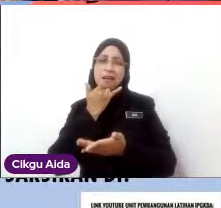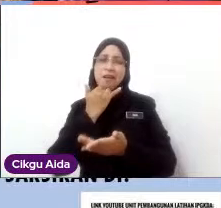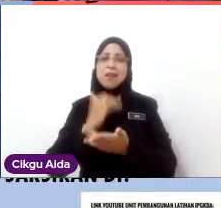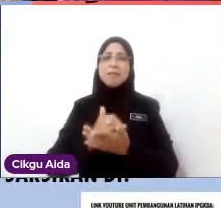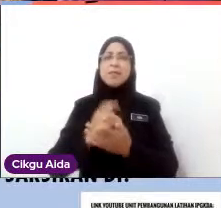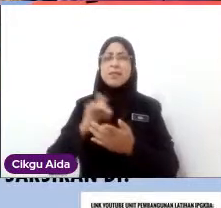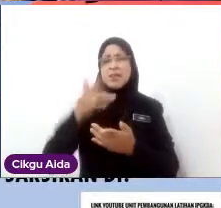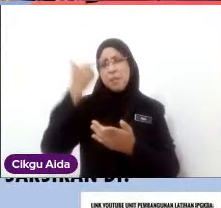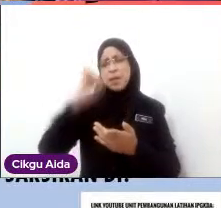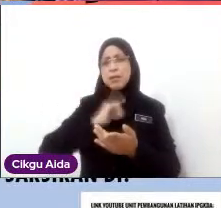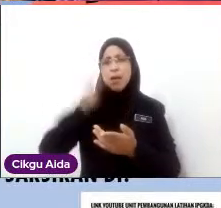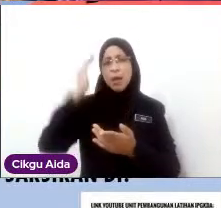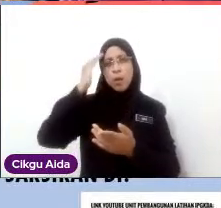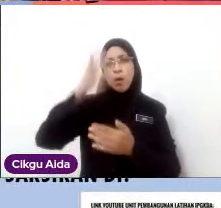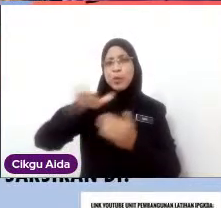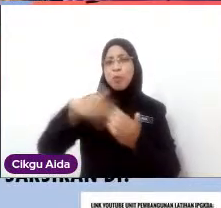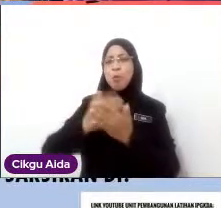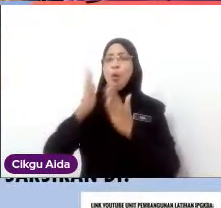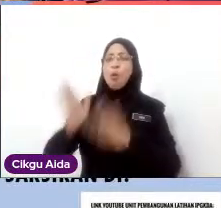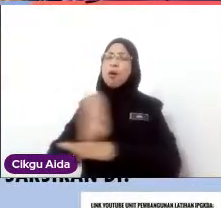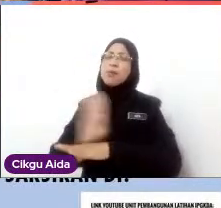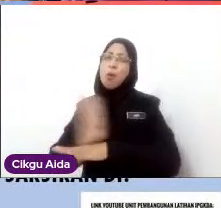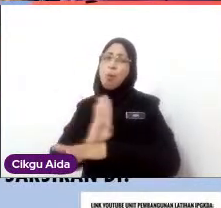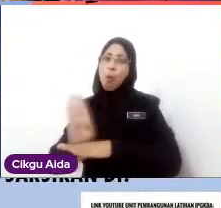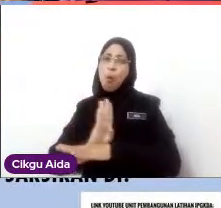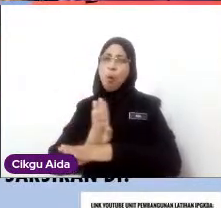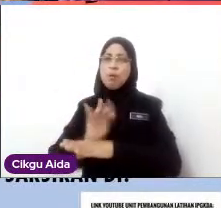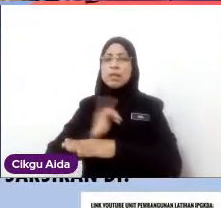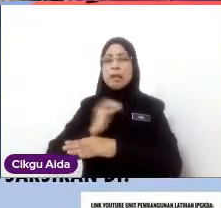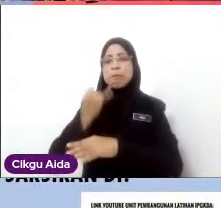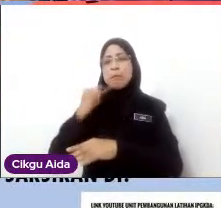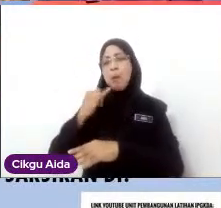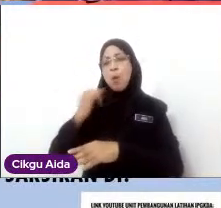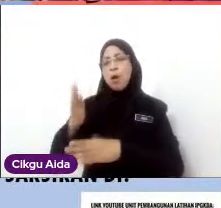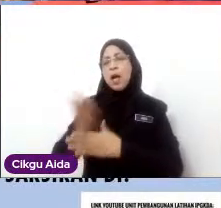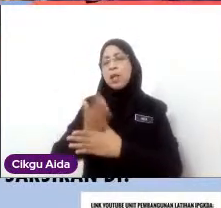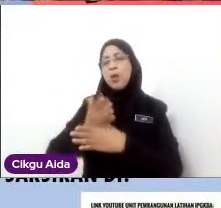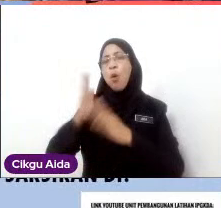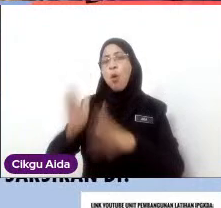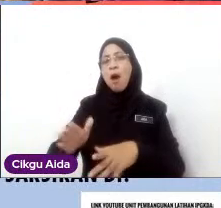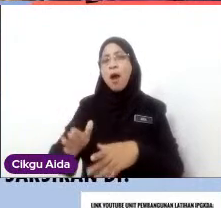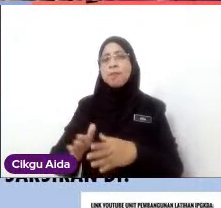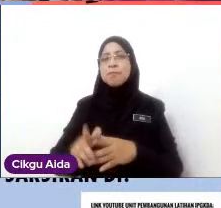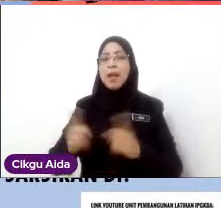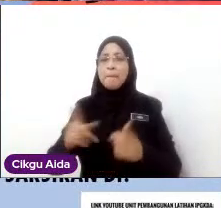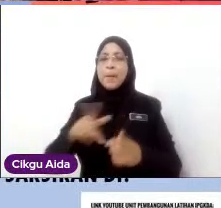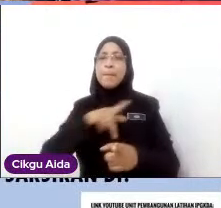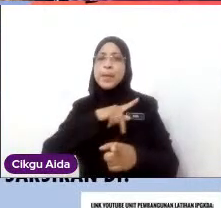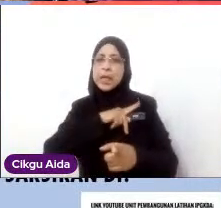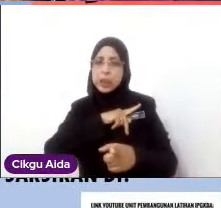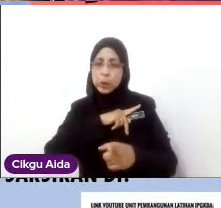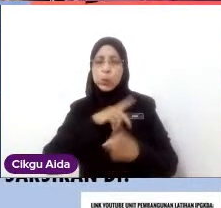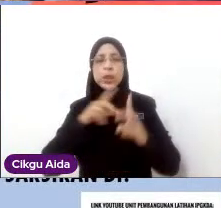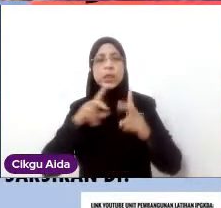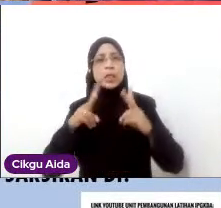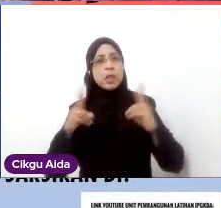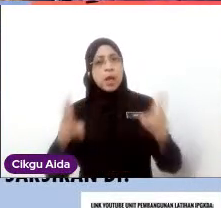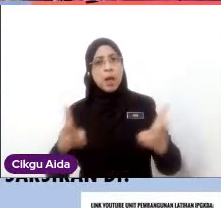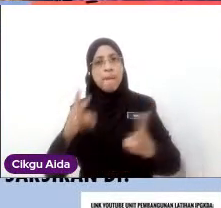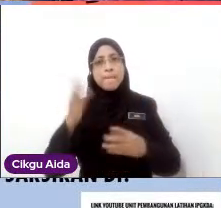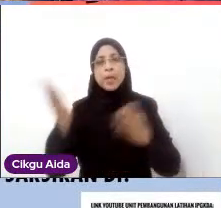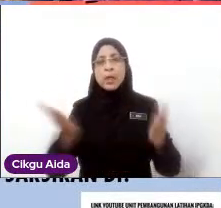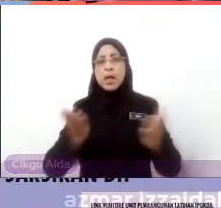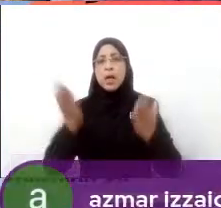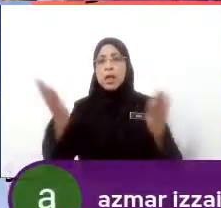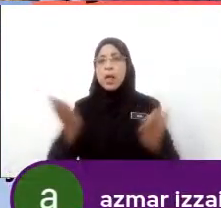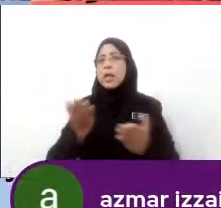sibuk, sebesalah nak kacau orang lain kan. Tapi alhamdulillah lah, sebab bos saya ni, pengetua saya dia sangat sangat menggalakkan kita